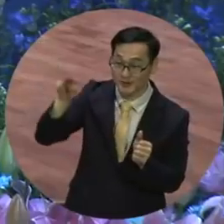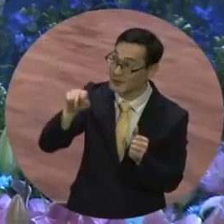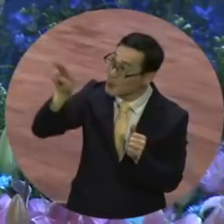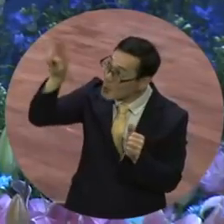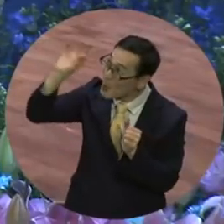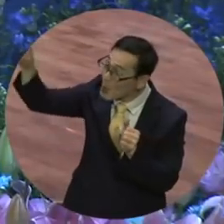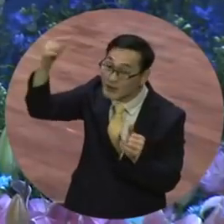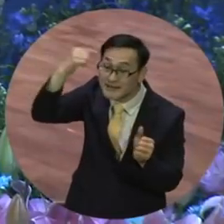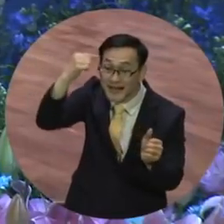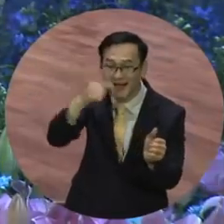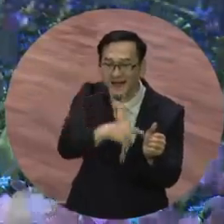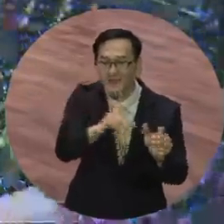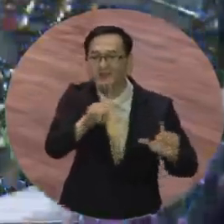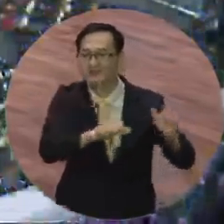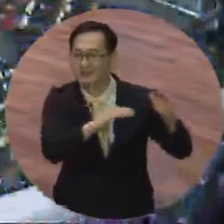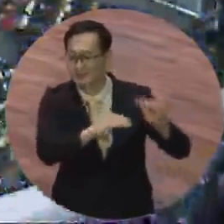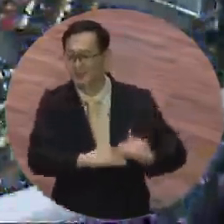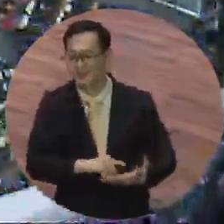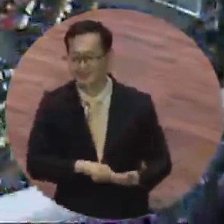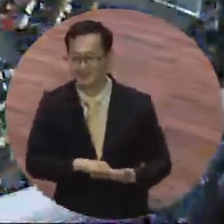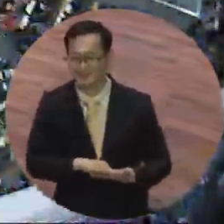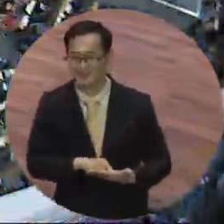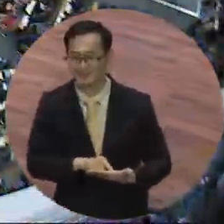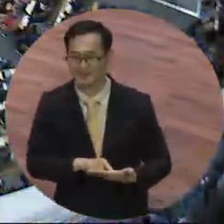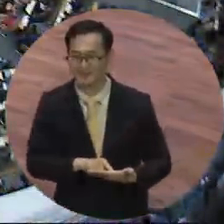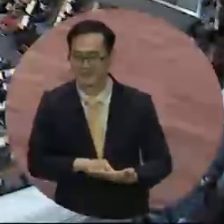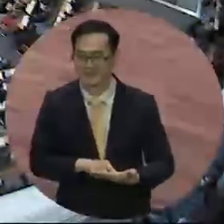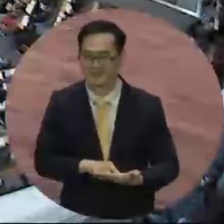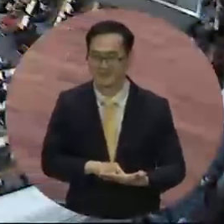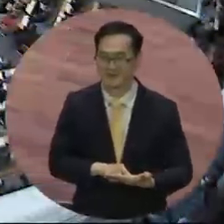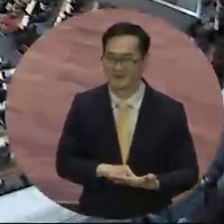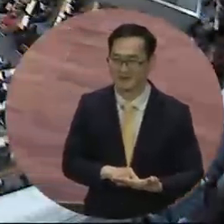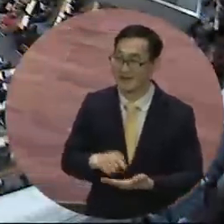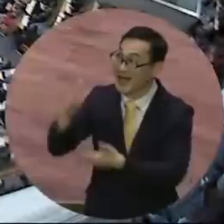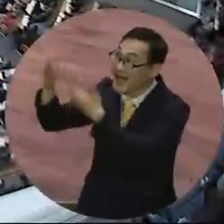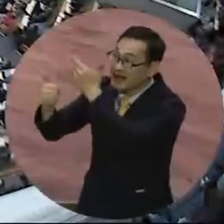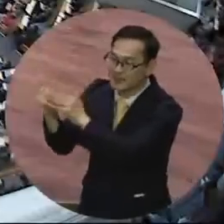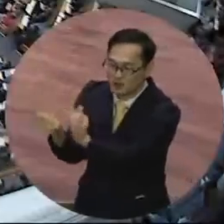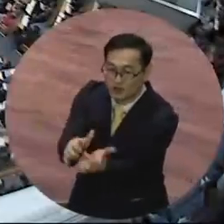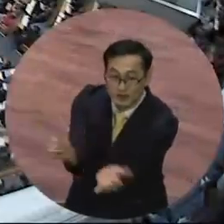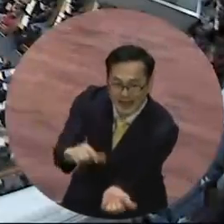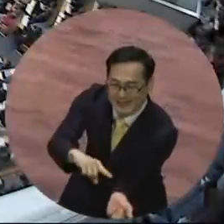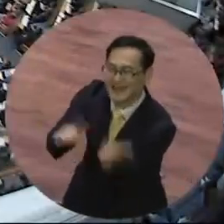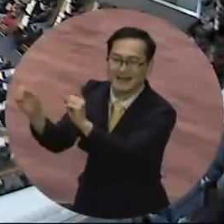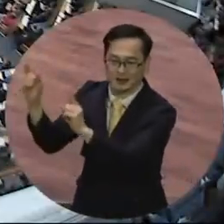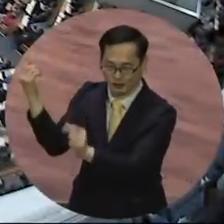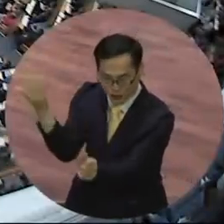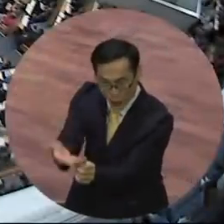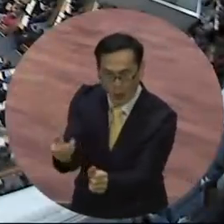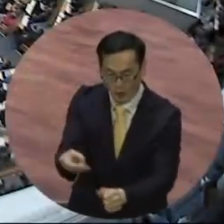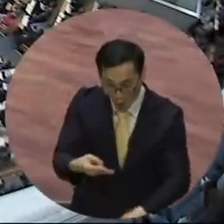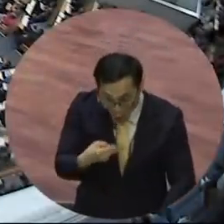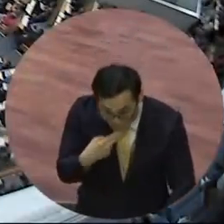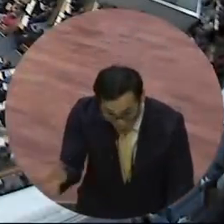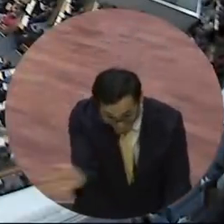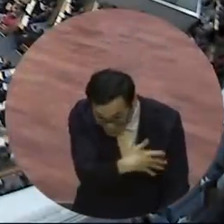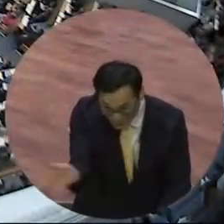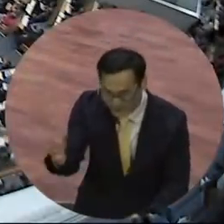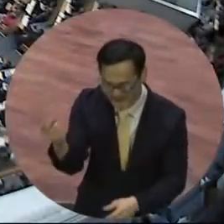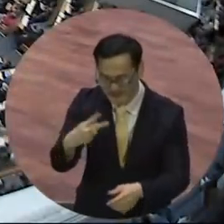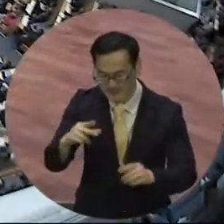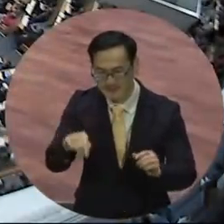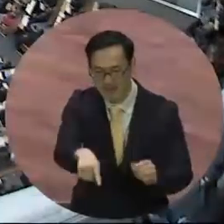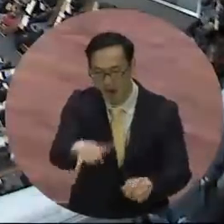있어요. 그가 믿은 바 하나님은 죽은 자를 살리시며 없는 것을 있는 것처럼